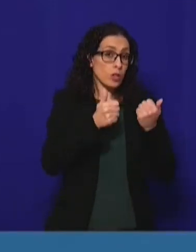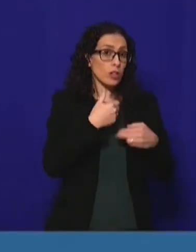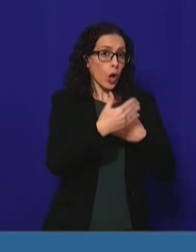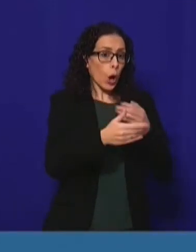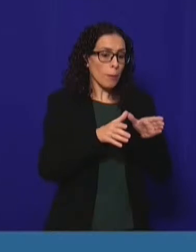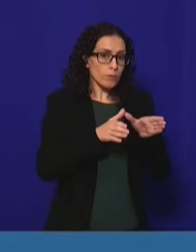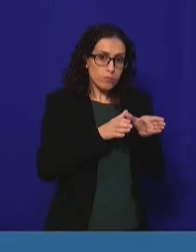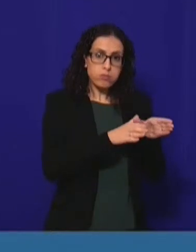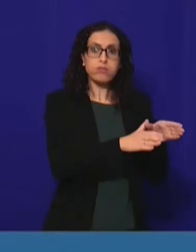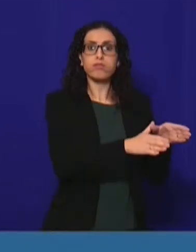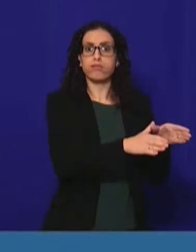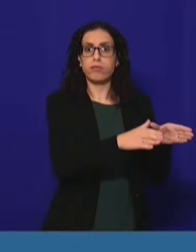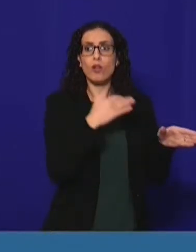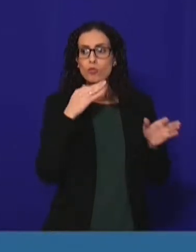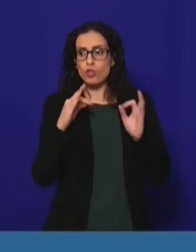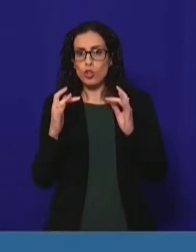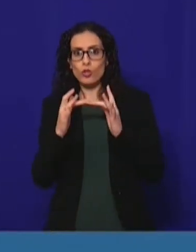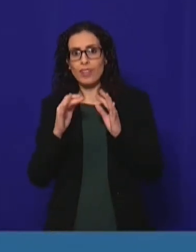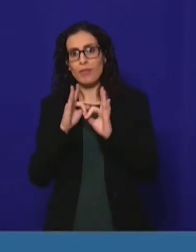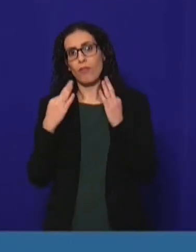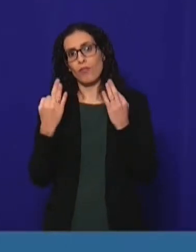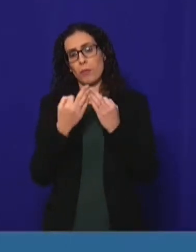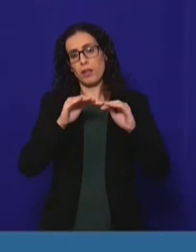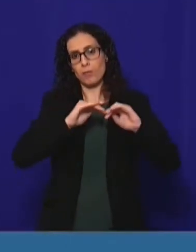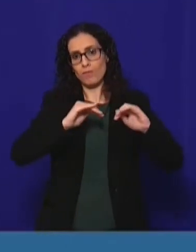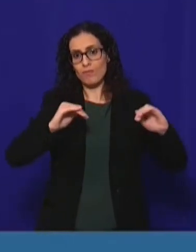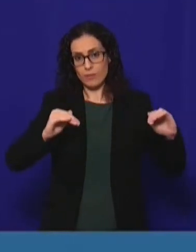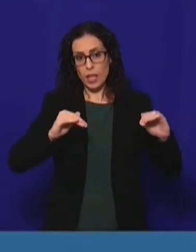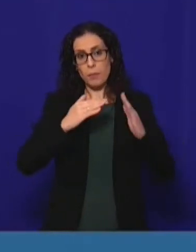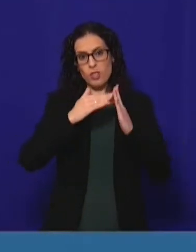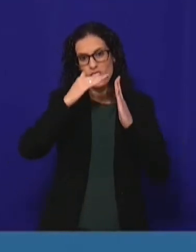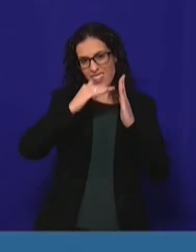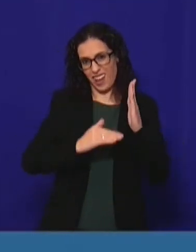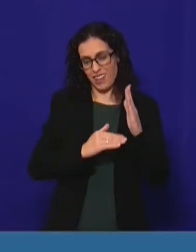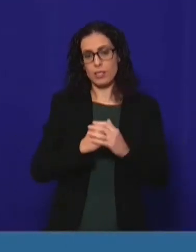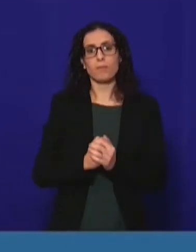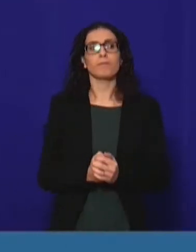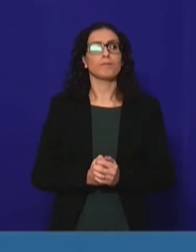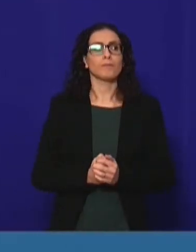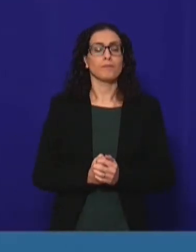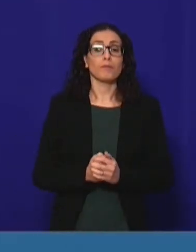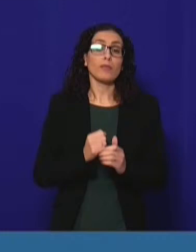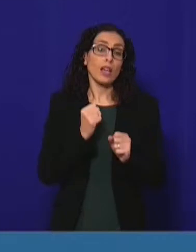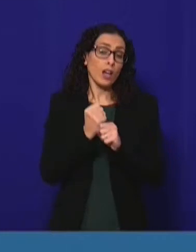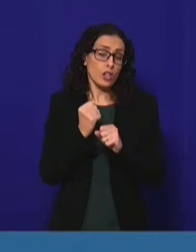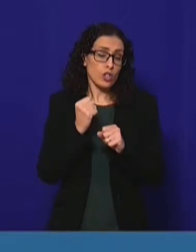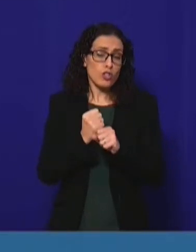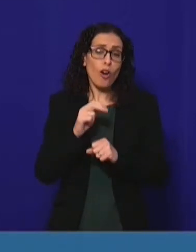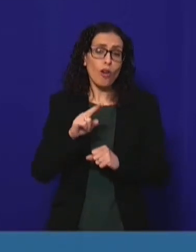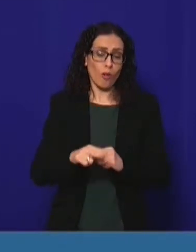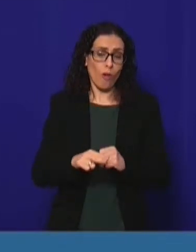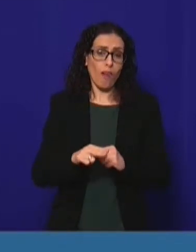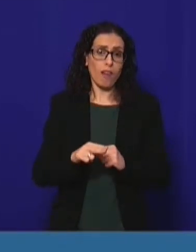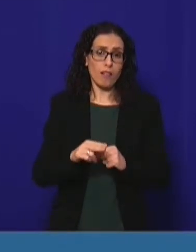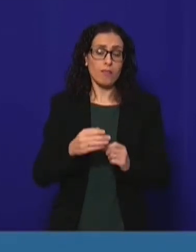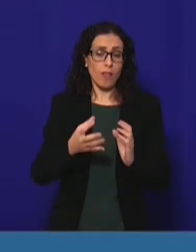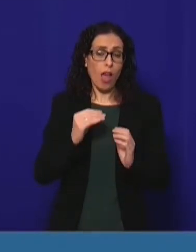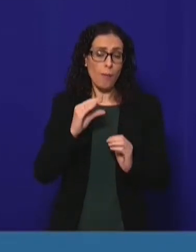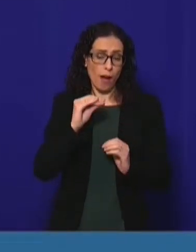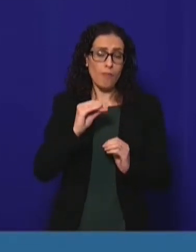ħalli naqsu kemm nistgħu din il-mod ta' trasmissjoni. Fuq il-postijiet ta' xogħol nerġa' nappella għall-employers biex jieħdu ħsieb